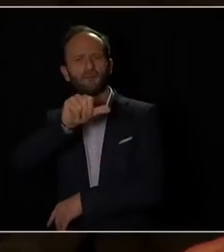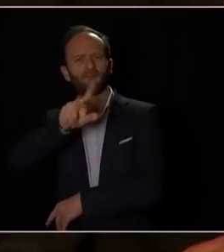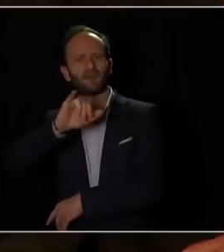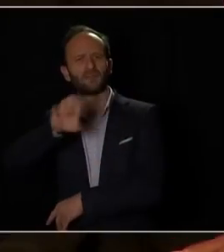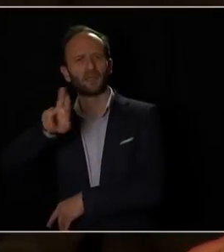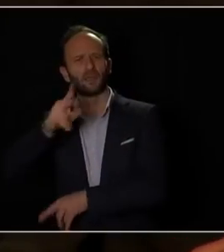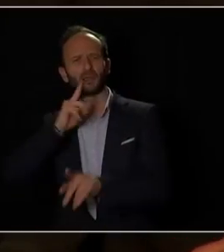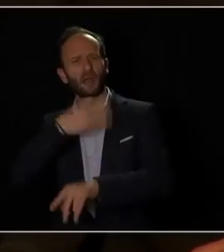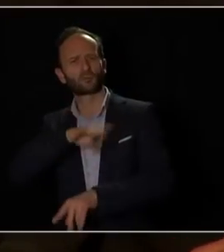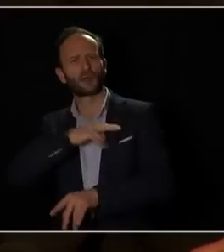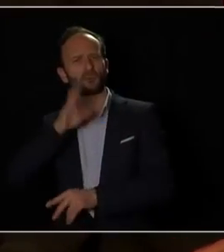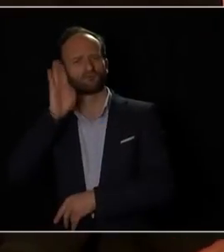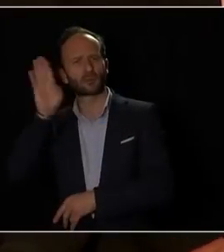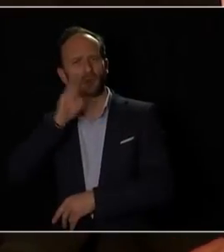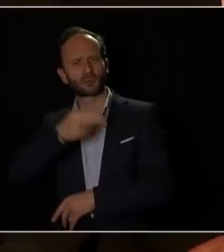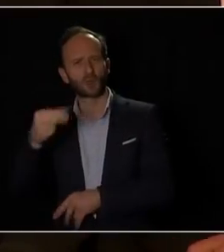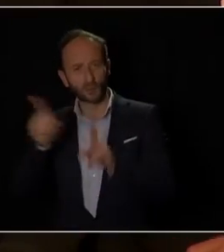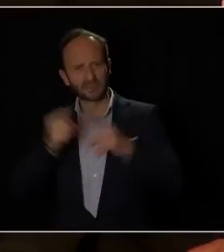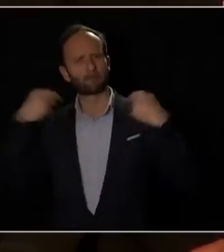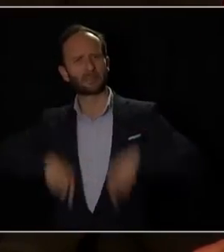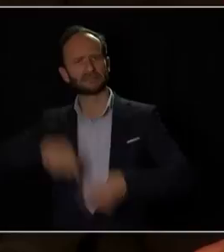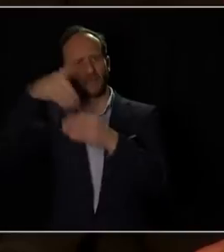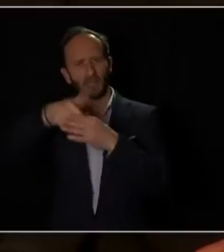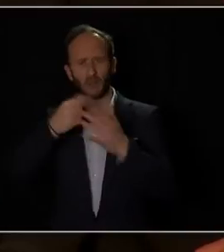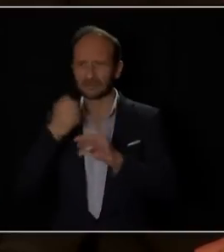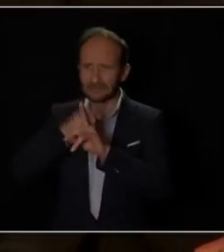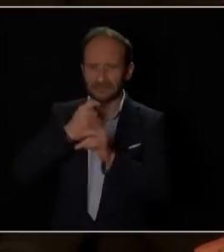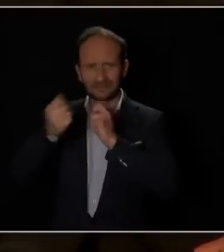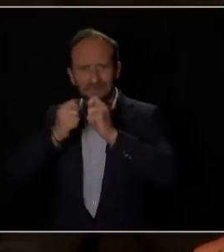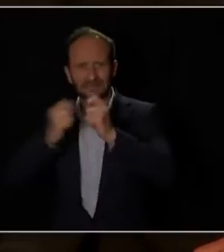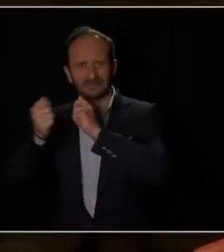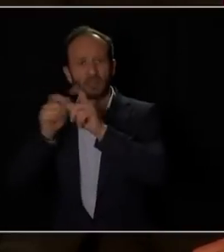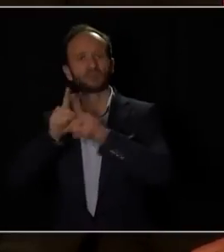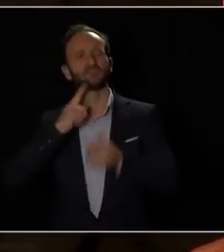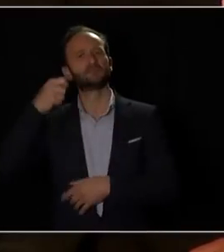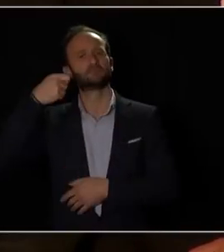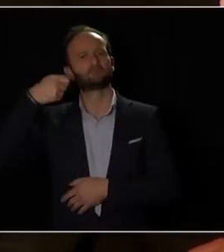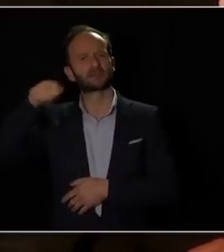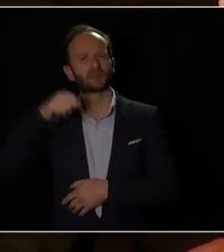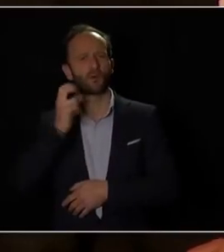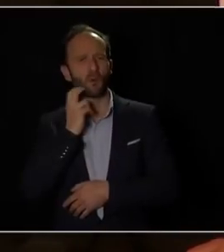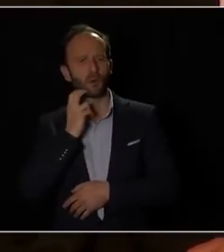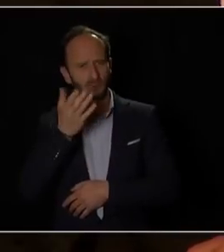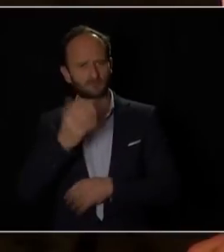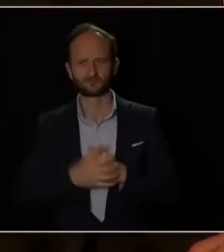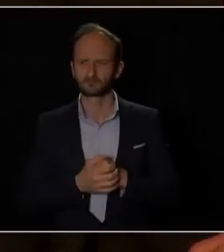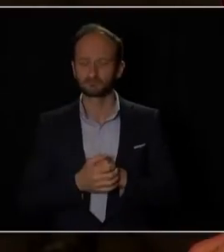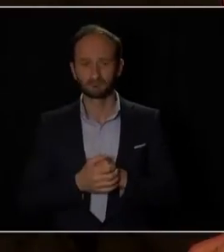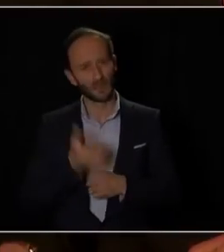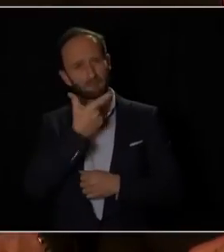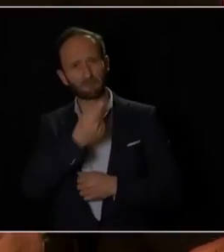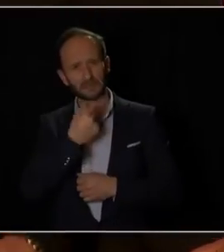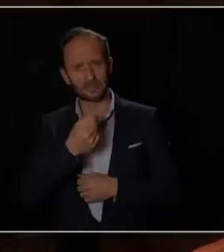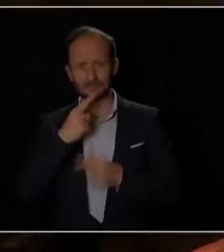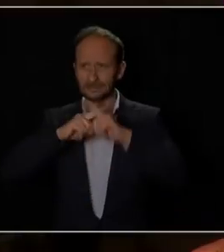gendarmerie nationale, auprès du ministre de l'Intérieur et auprès du président Hollande. Ça n'a pas été chose facile,